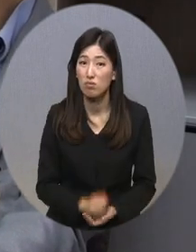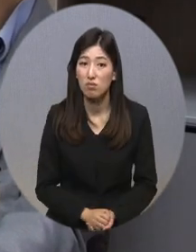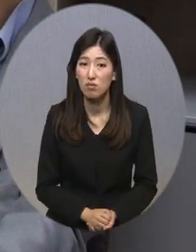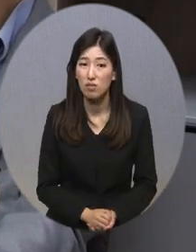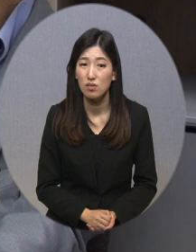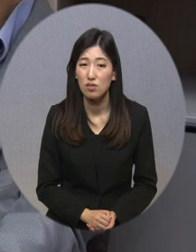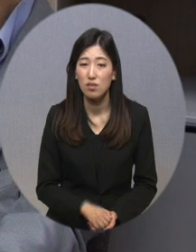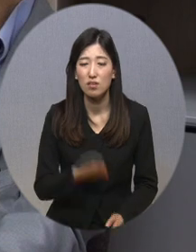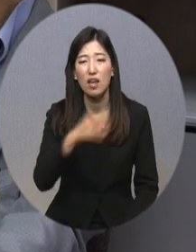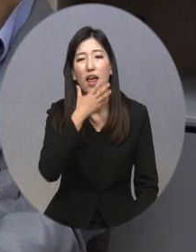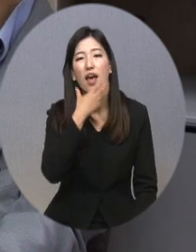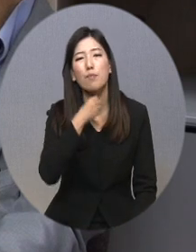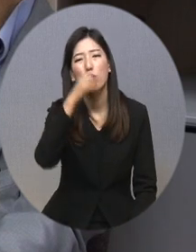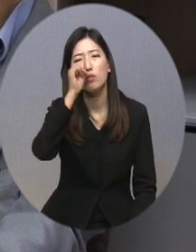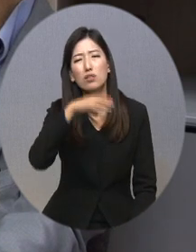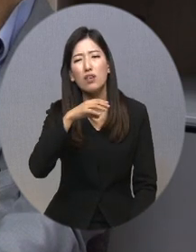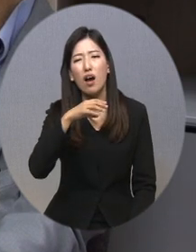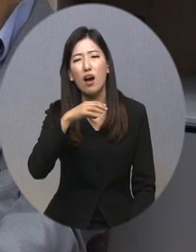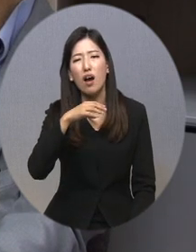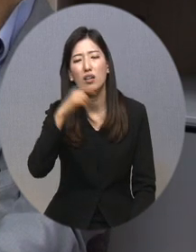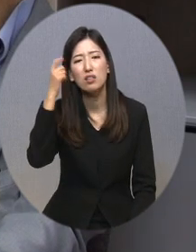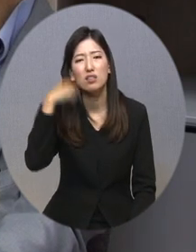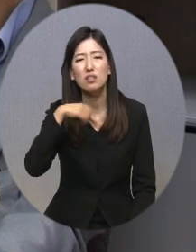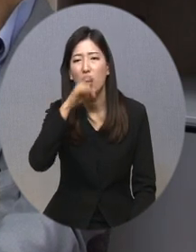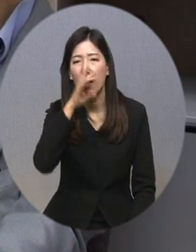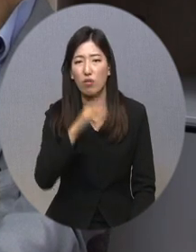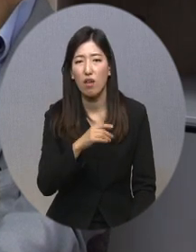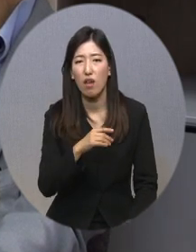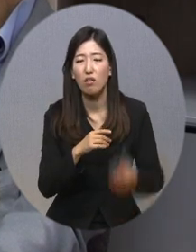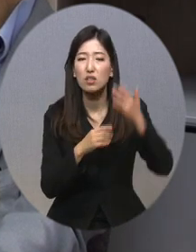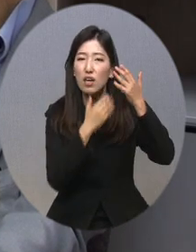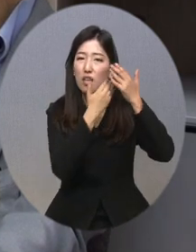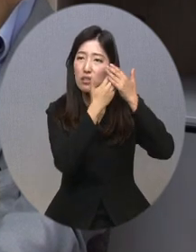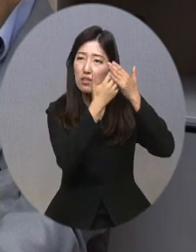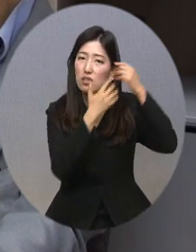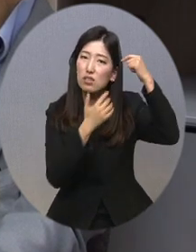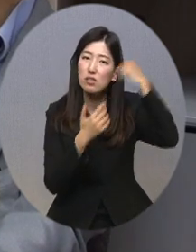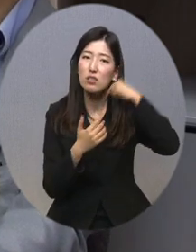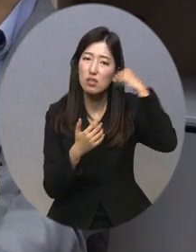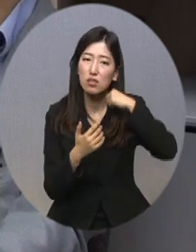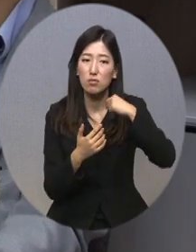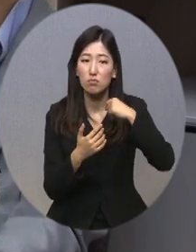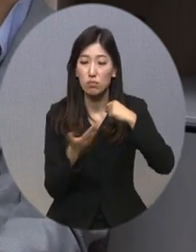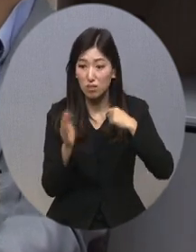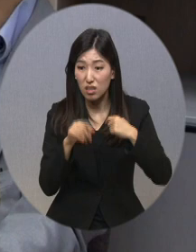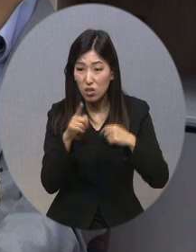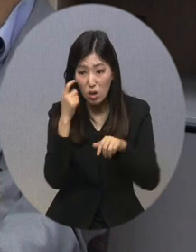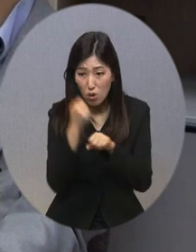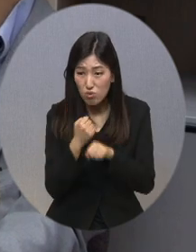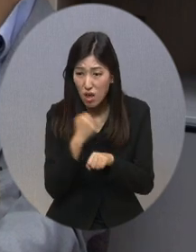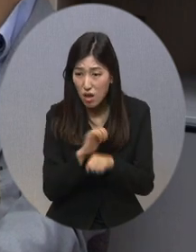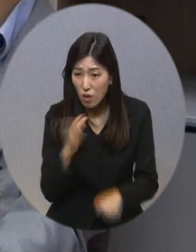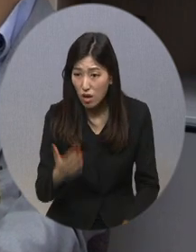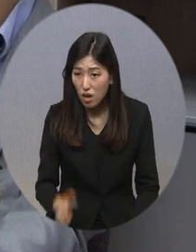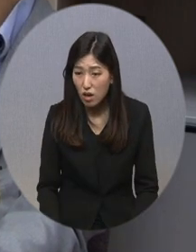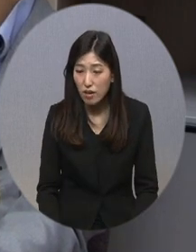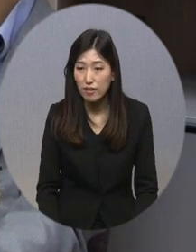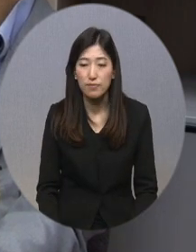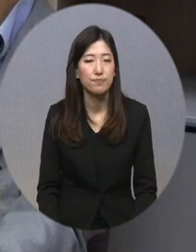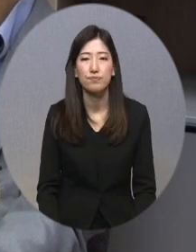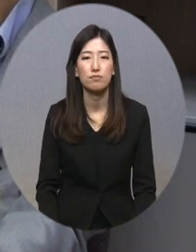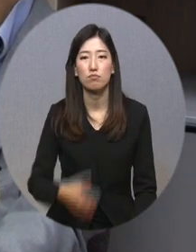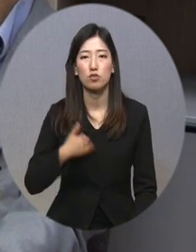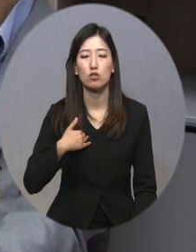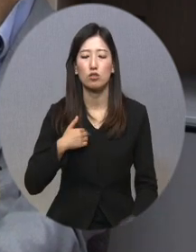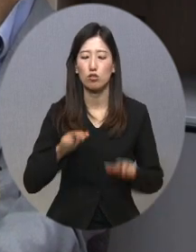그게 추상적인 건데 그거를 연구를 해야 되냐고 이래니까 저도 막 흔들리는 거예요. 근데 지금 와서는 자신 있게